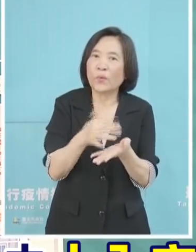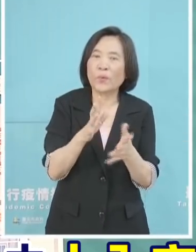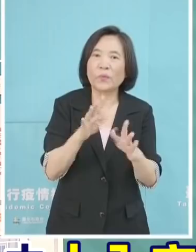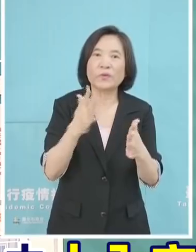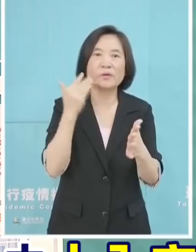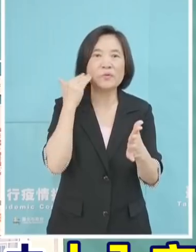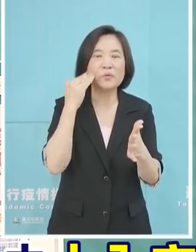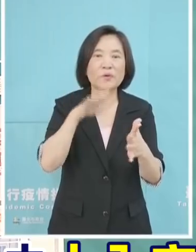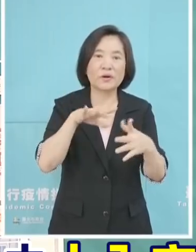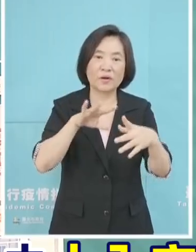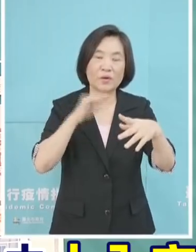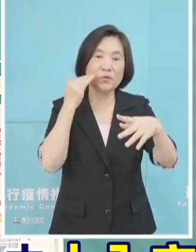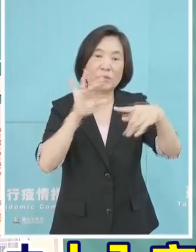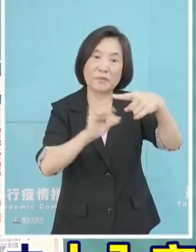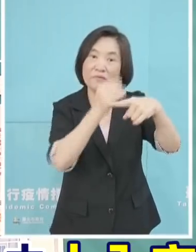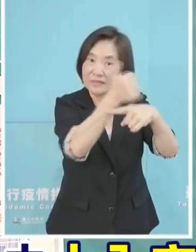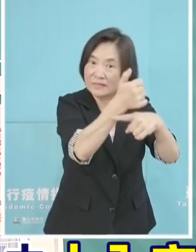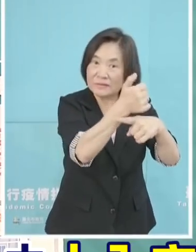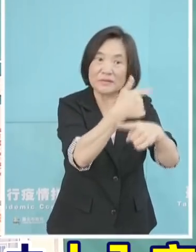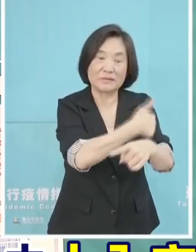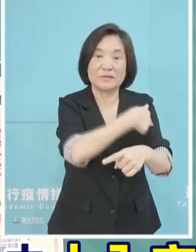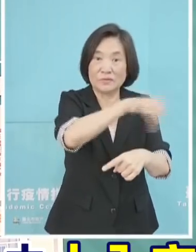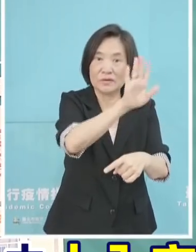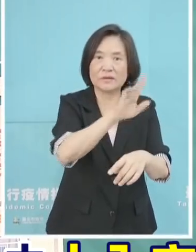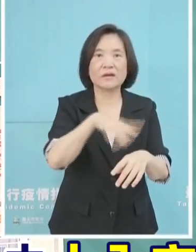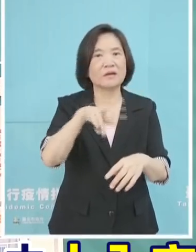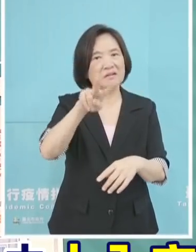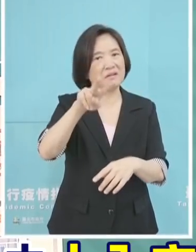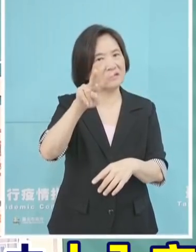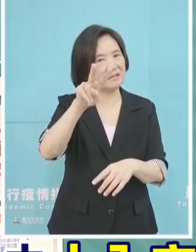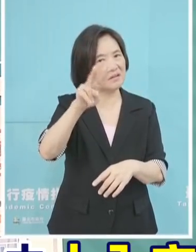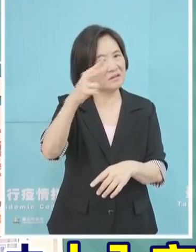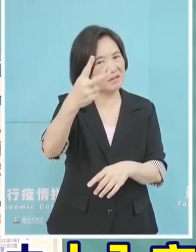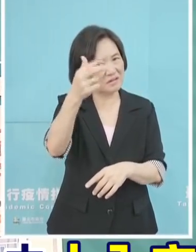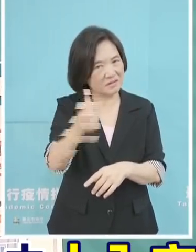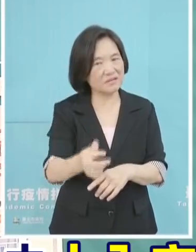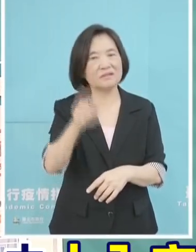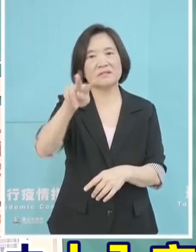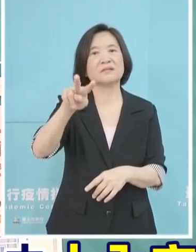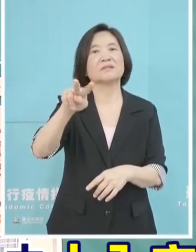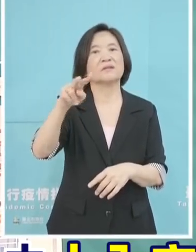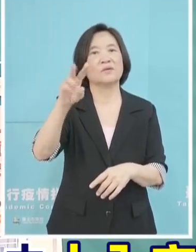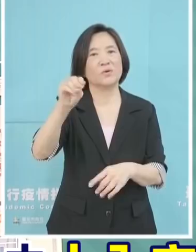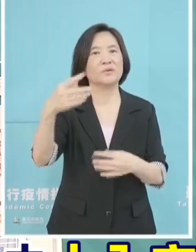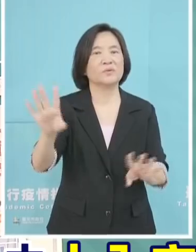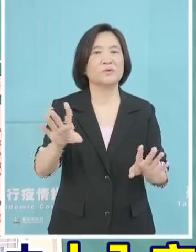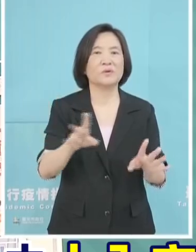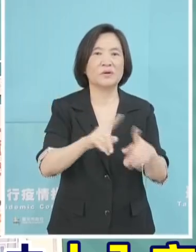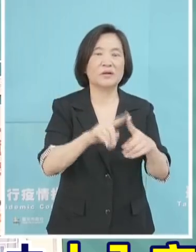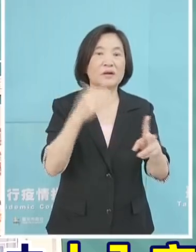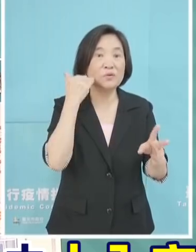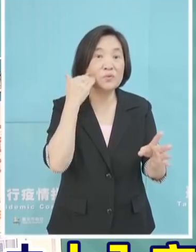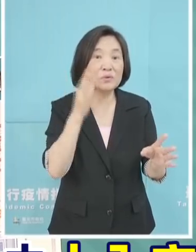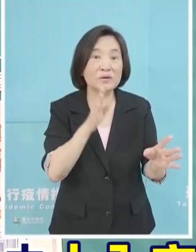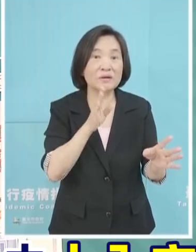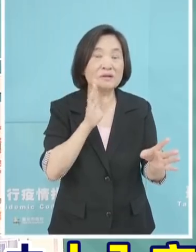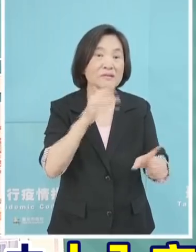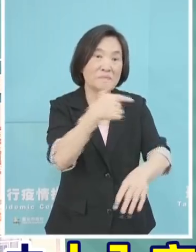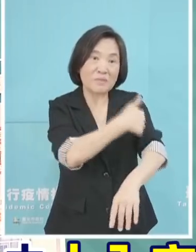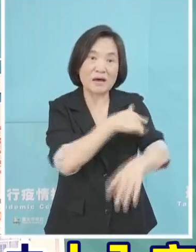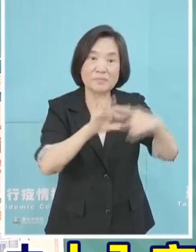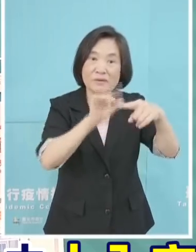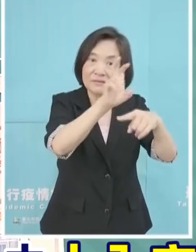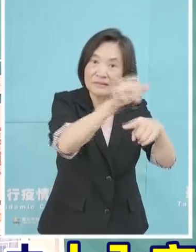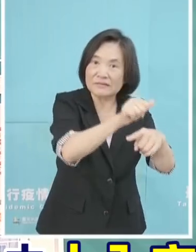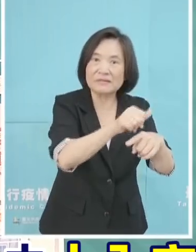以涵盖率50%，我们大概要准备2.23亿啊。如果涵盖率是70%的，大概准备3.34亿啊。我们本来就打